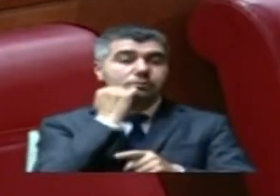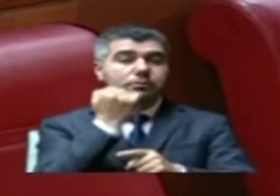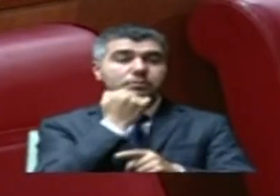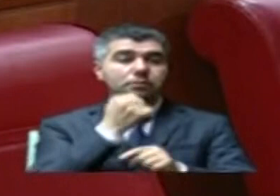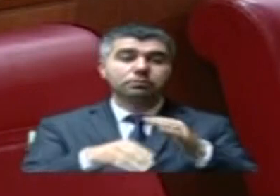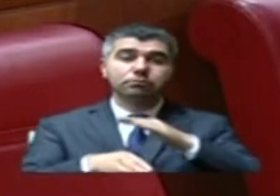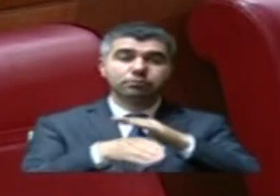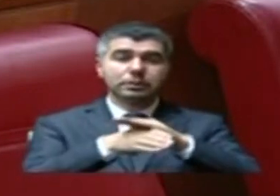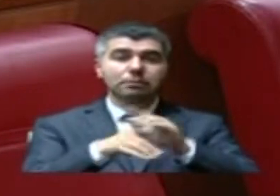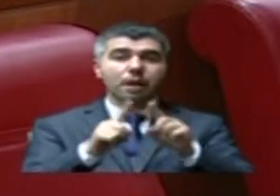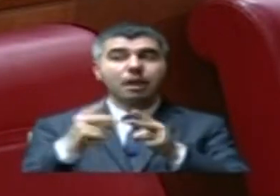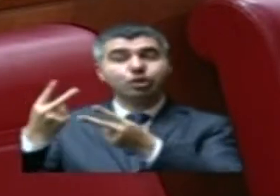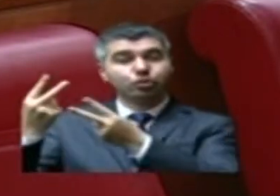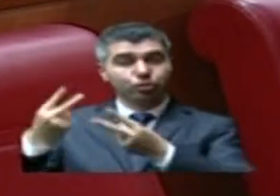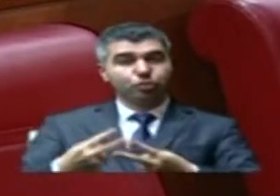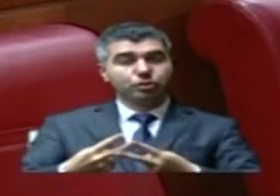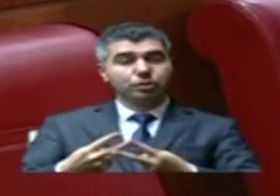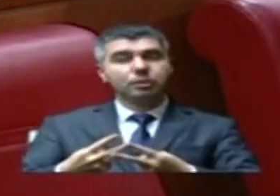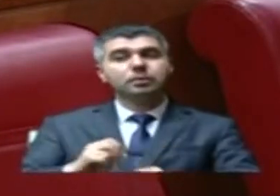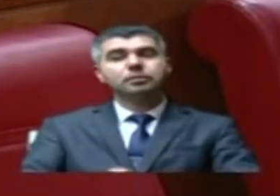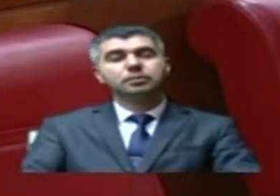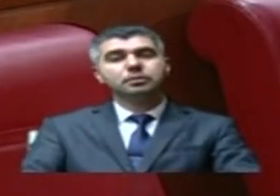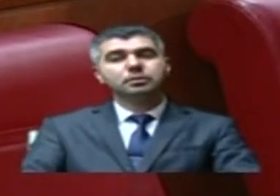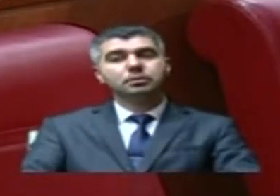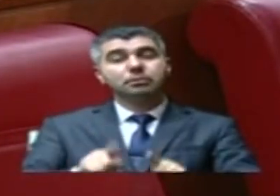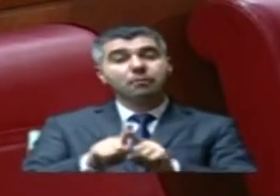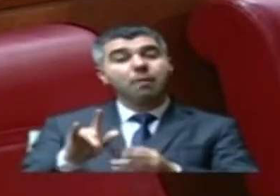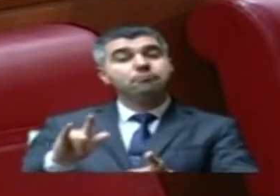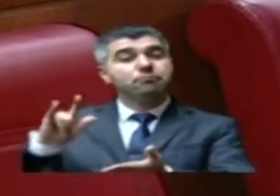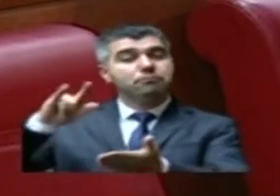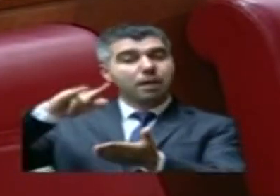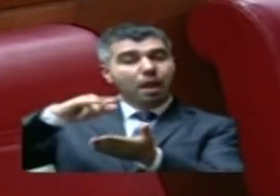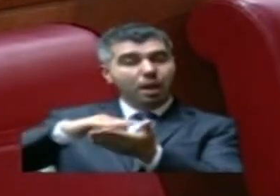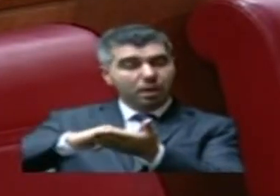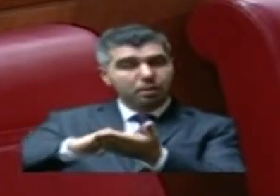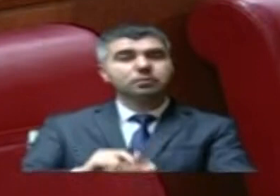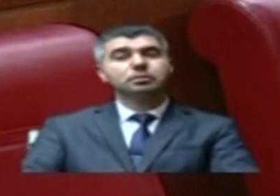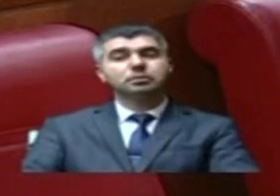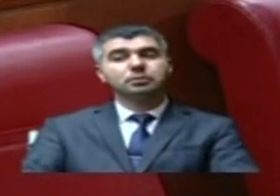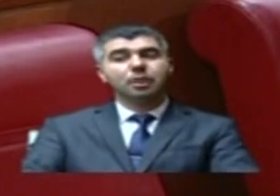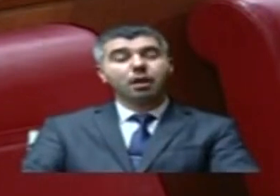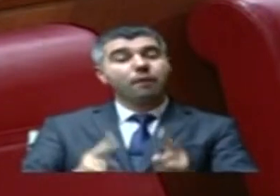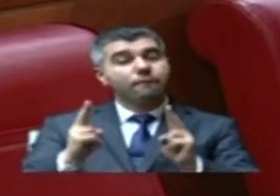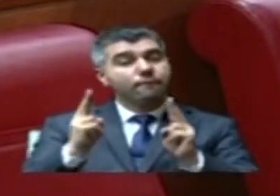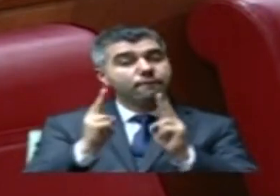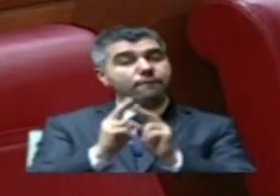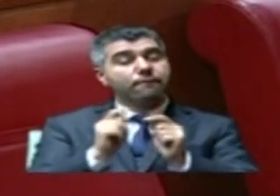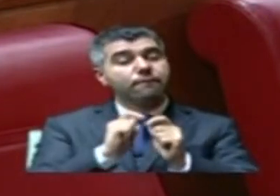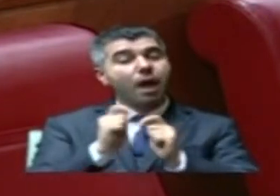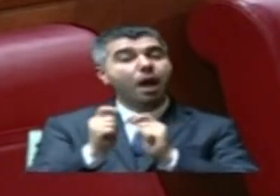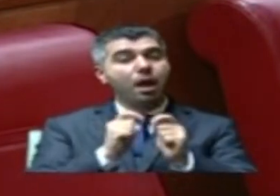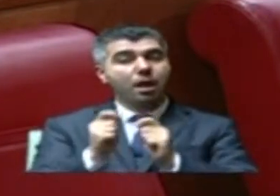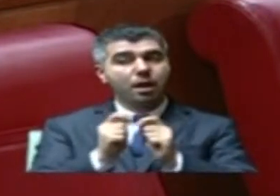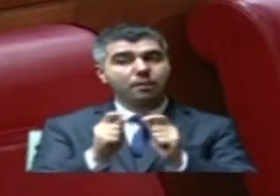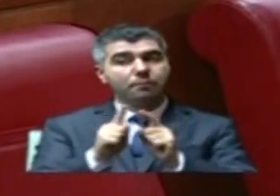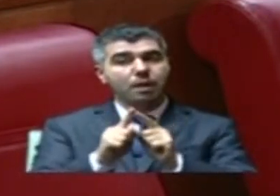الضيف كبير حل على بلادنا في المطار، وكان الاتفاق معه أنه بمجرد أن